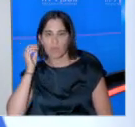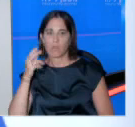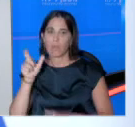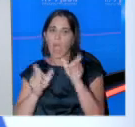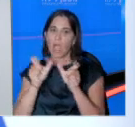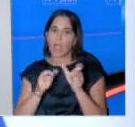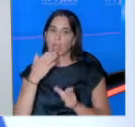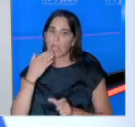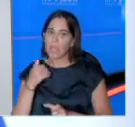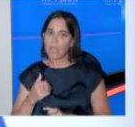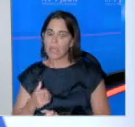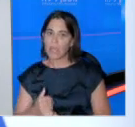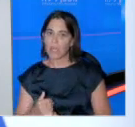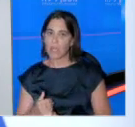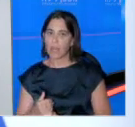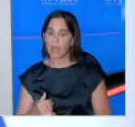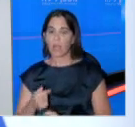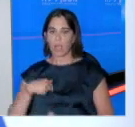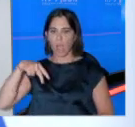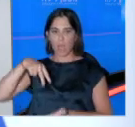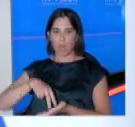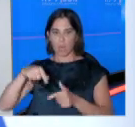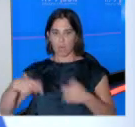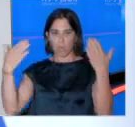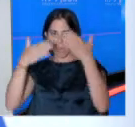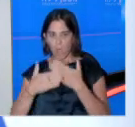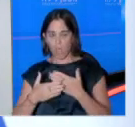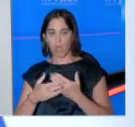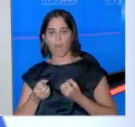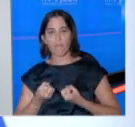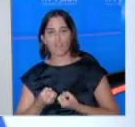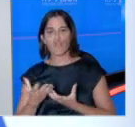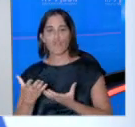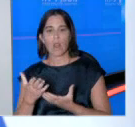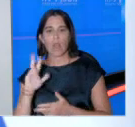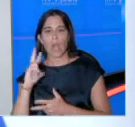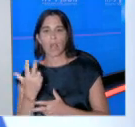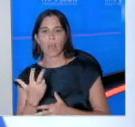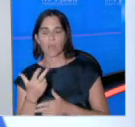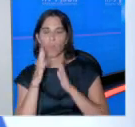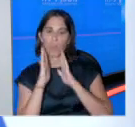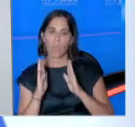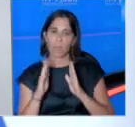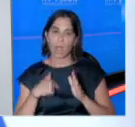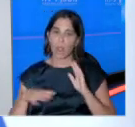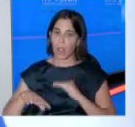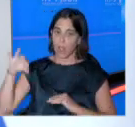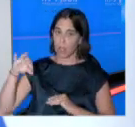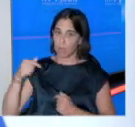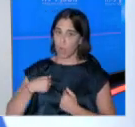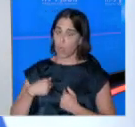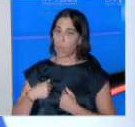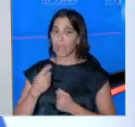אזרחי ישראל, אני עומד כאן הערב כשליח ציבור נאמן, שנבחר על ידי